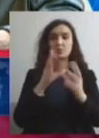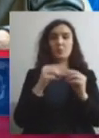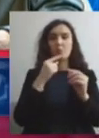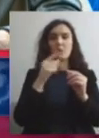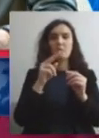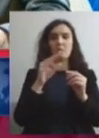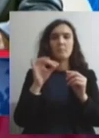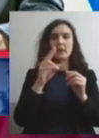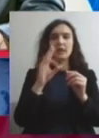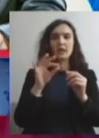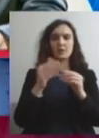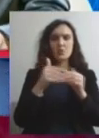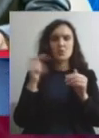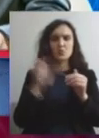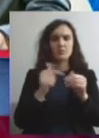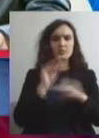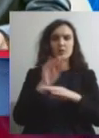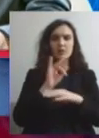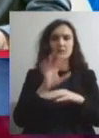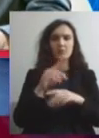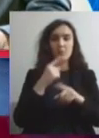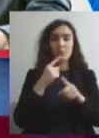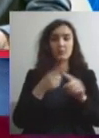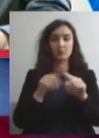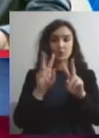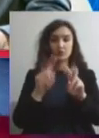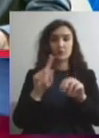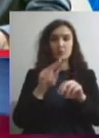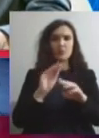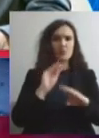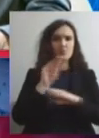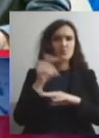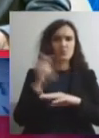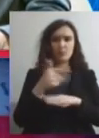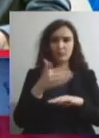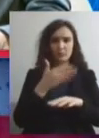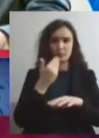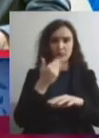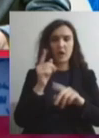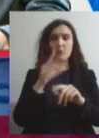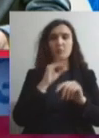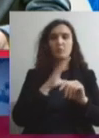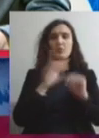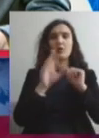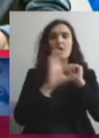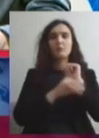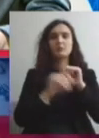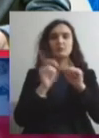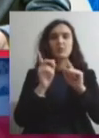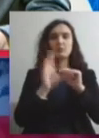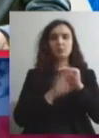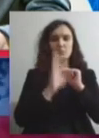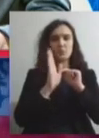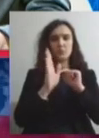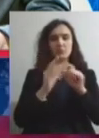ან უფრო რომ დავაზუსტოთ და დავა კონკრეტოდ, ეს ნიშნავს, რომ პიკი ავიცილეთ აპრილის ბოლოსთვის, როგორც ეს იყო მოსალოდნელი, თუ ქვეყანაში